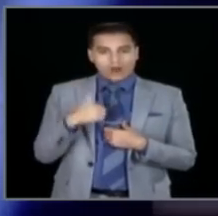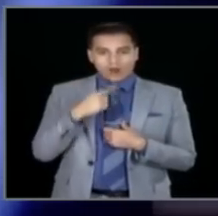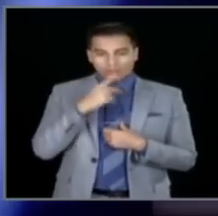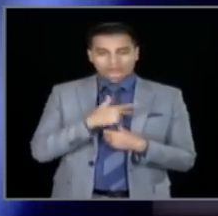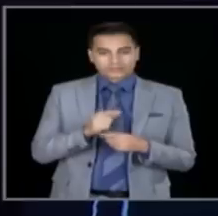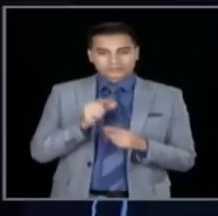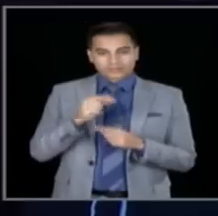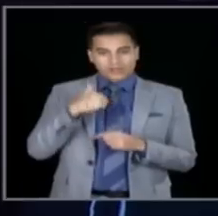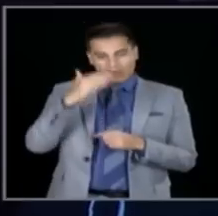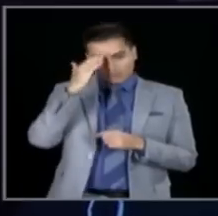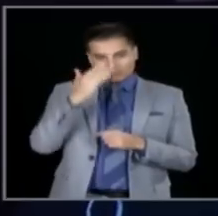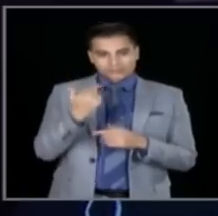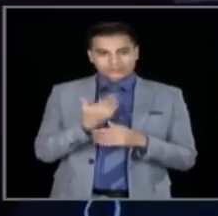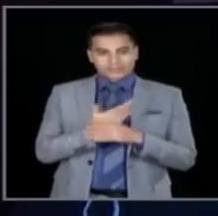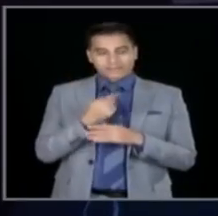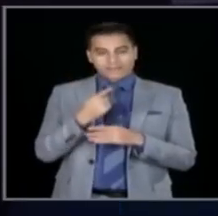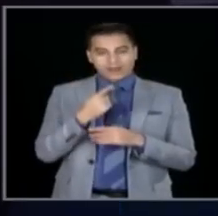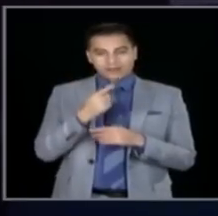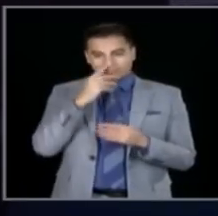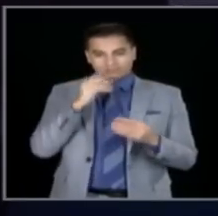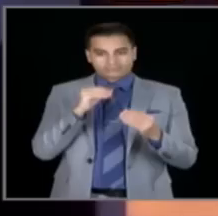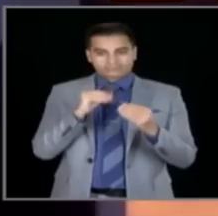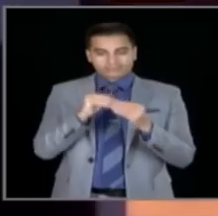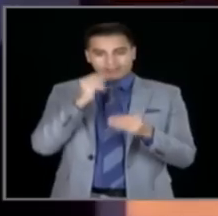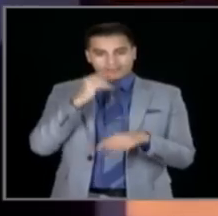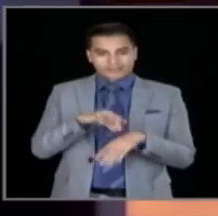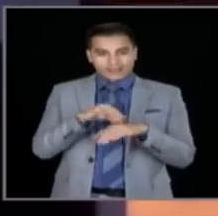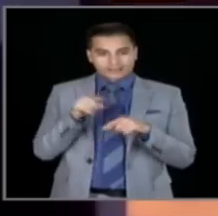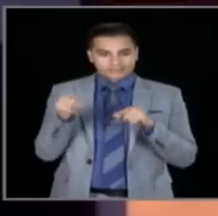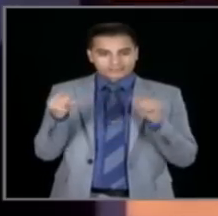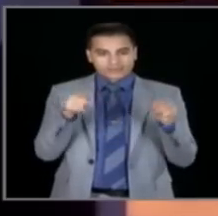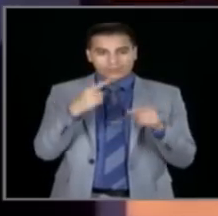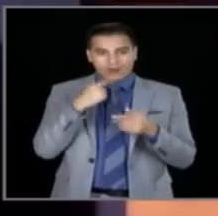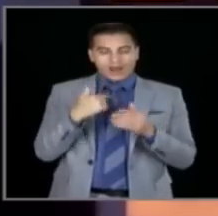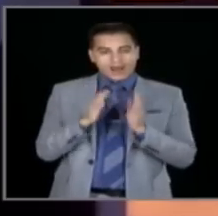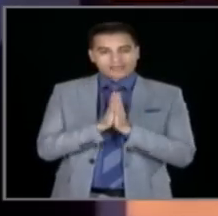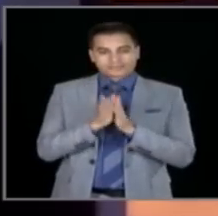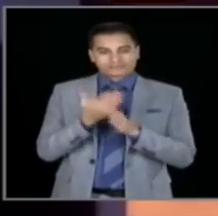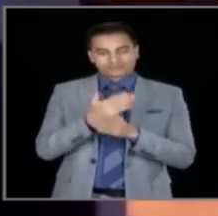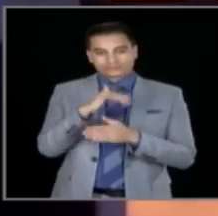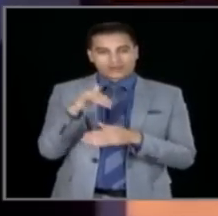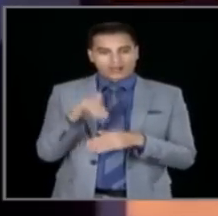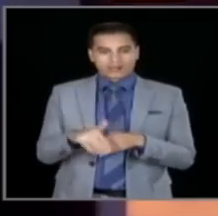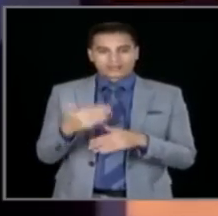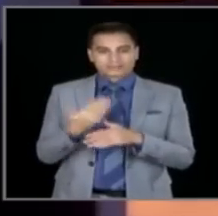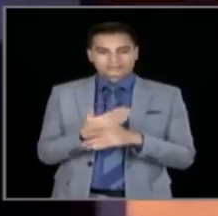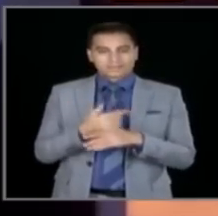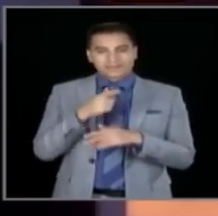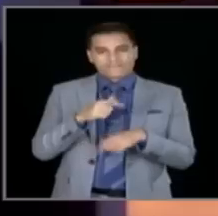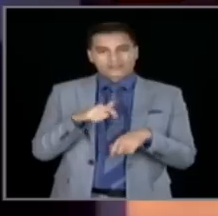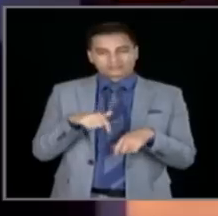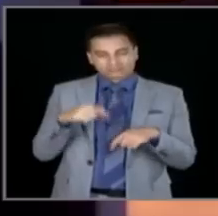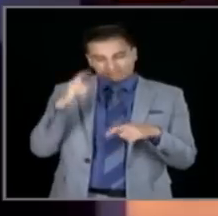لازم اقول الاسم ده. هي اصلا اللي عرفتني على مهتب، قالت لي يعني اعتذرت لي انها مش هتقدر تشارك عشان عندها ظروف